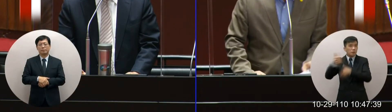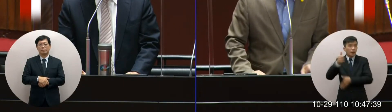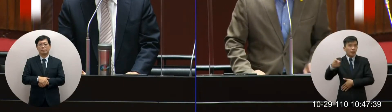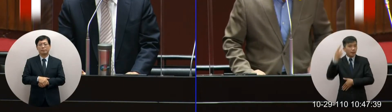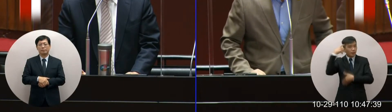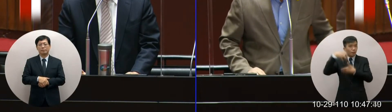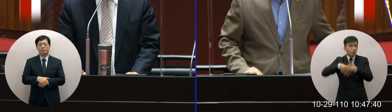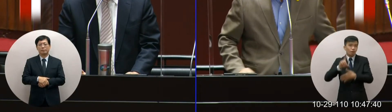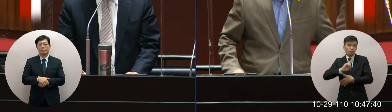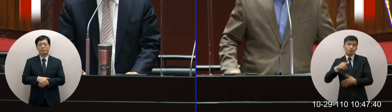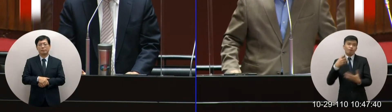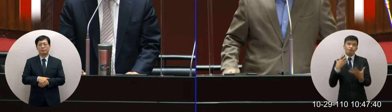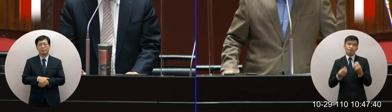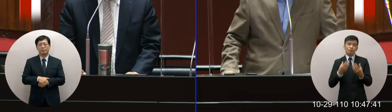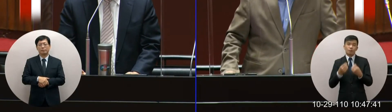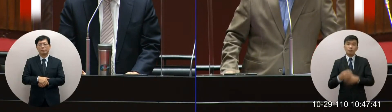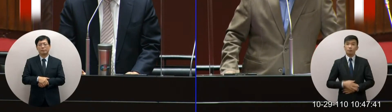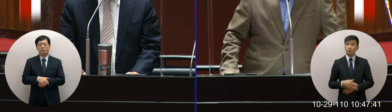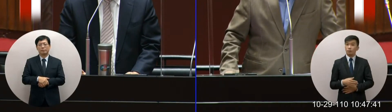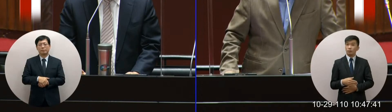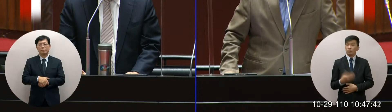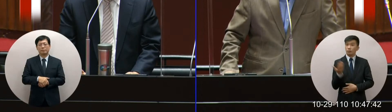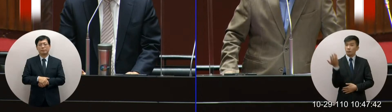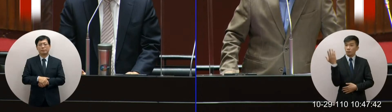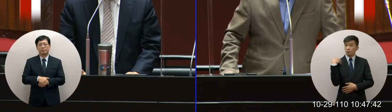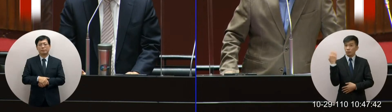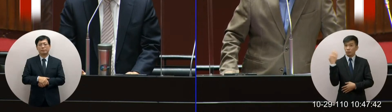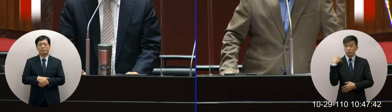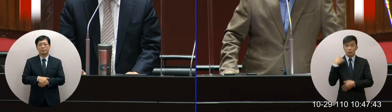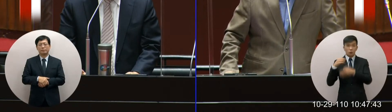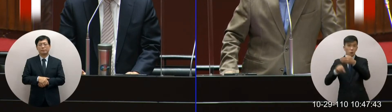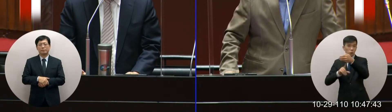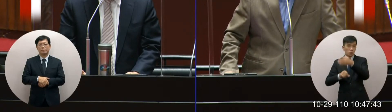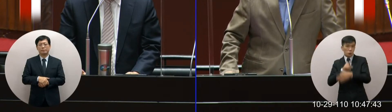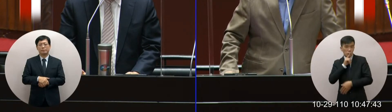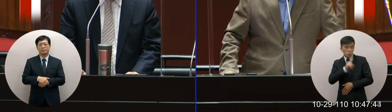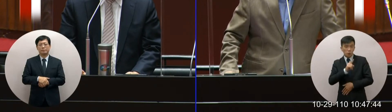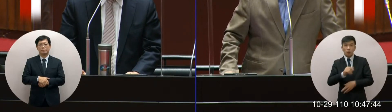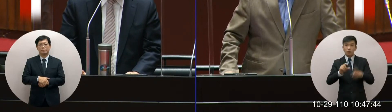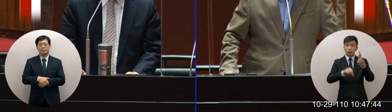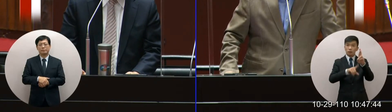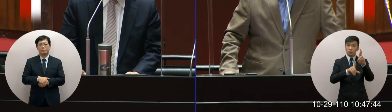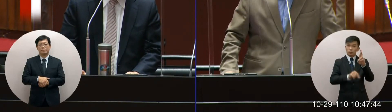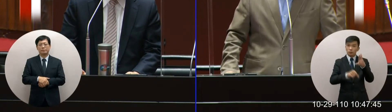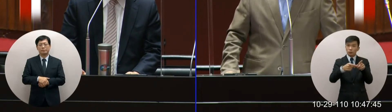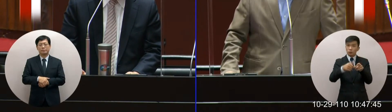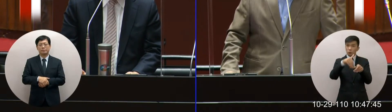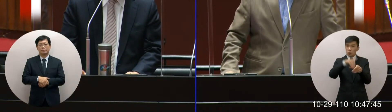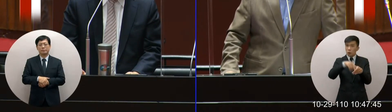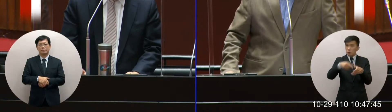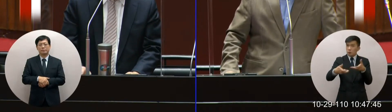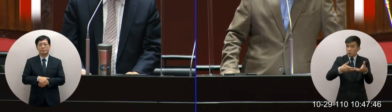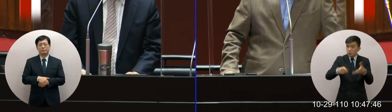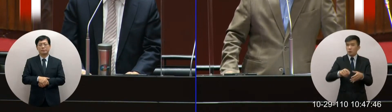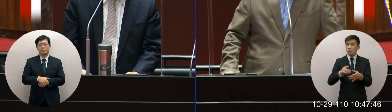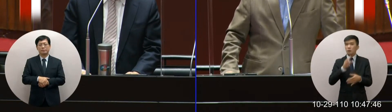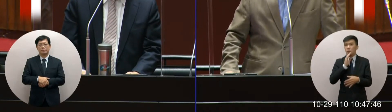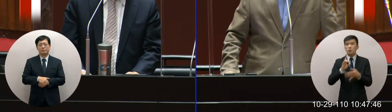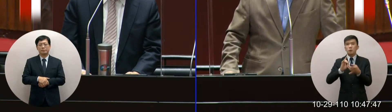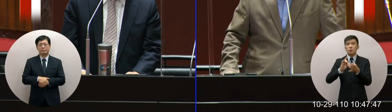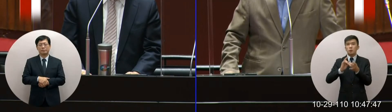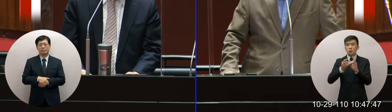他在上个月他讲说，说我们十二月要进行的这个公投，又是倒戈公